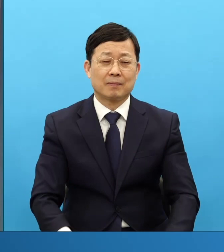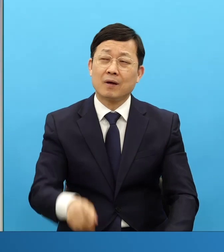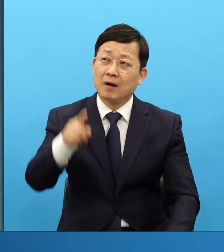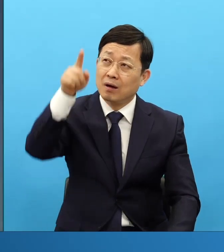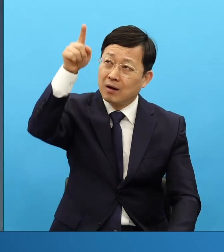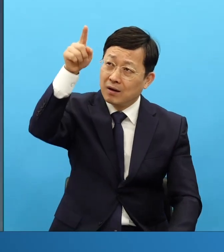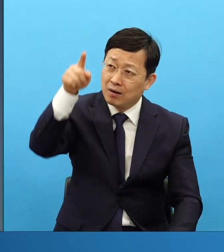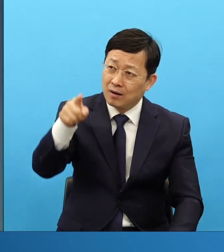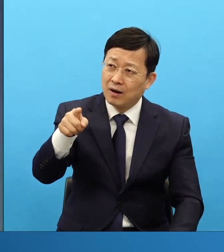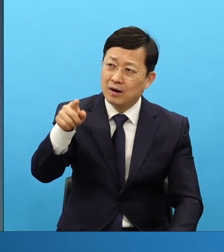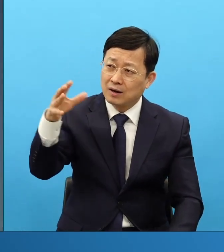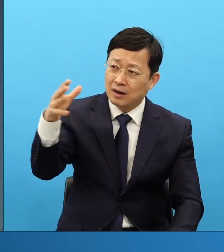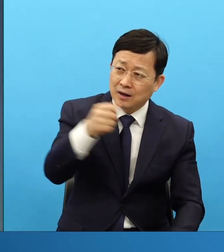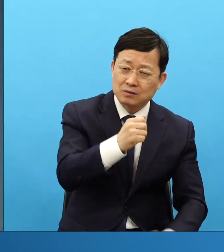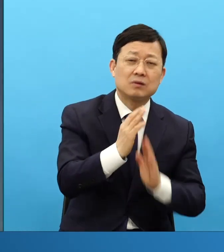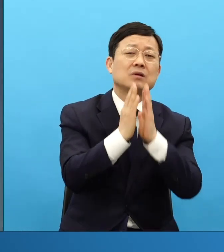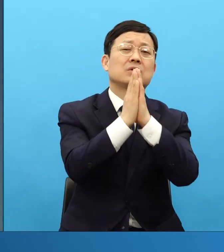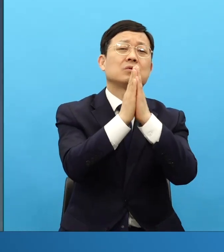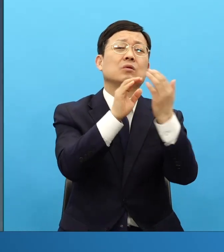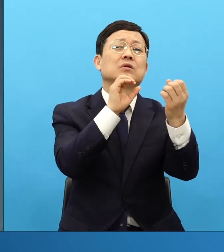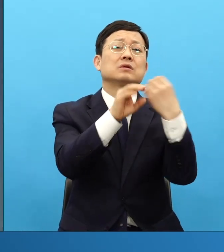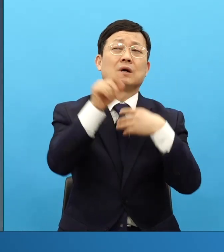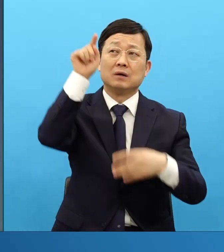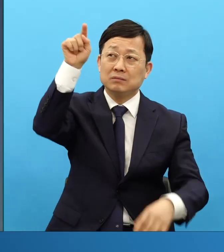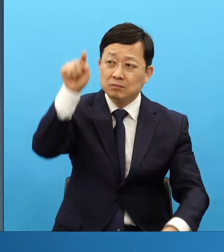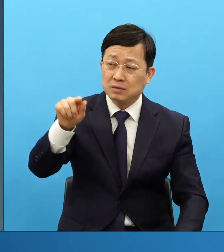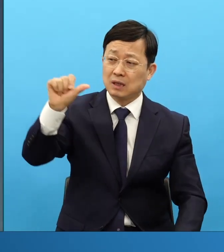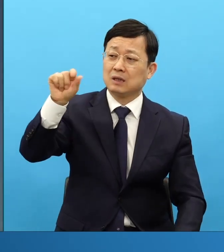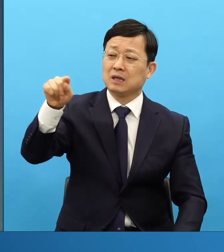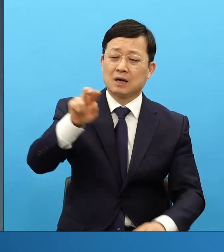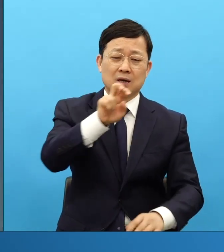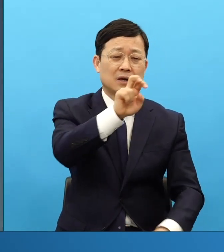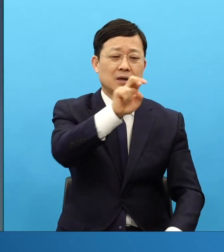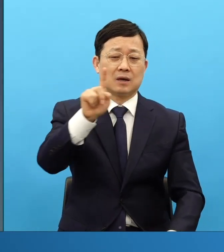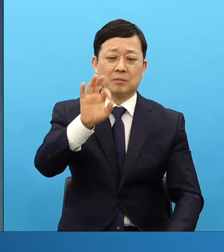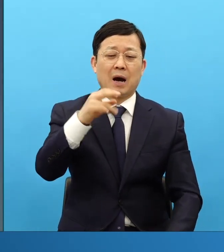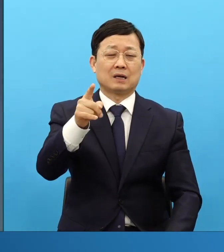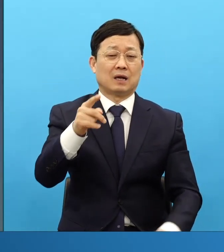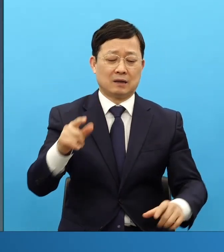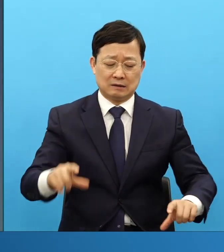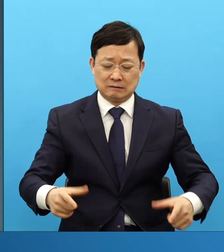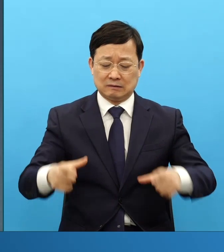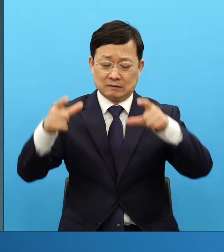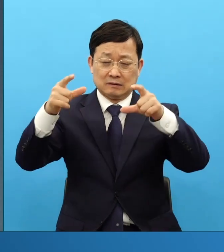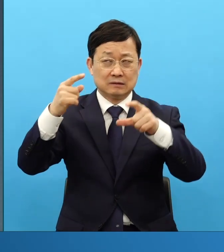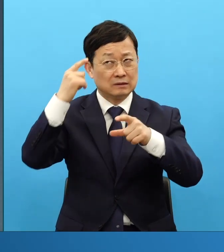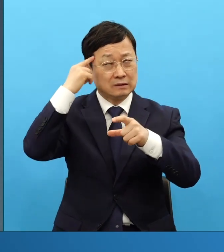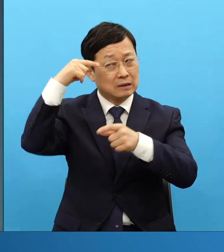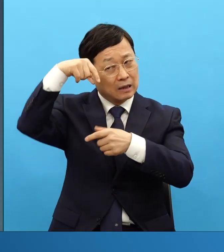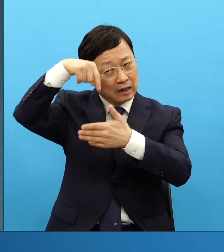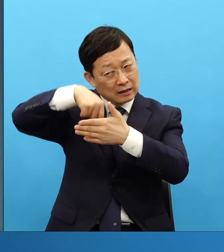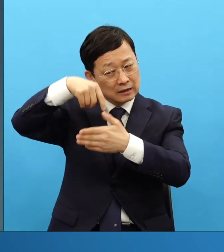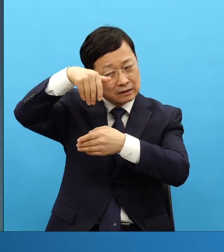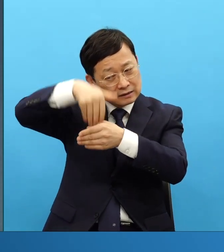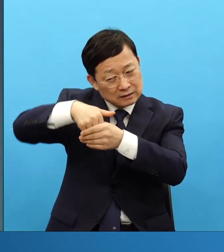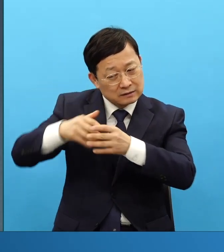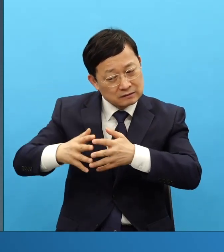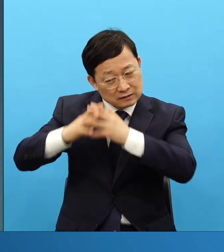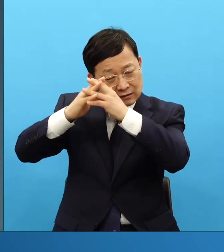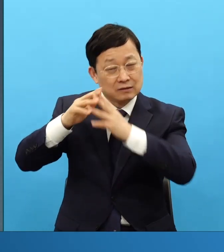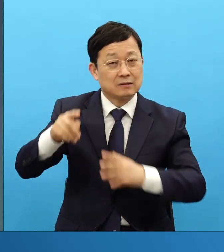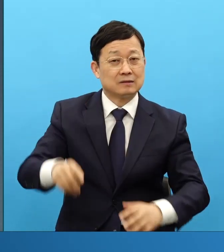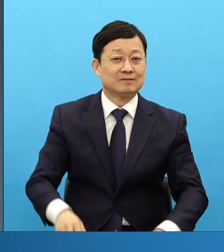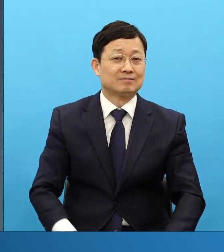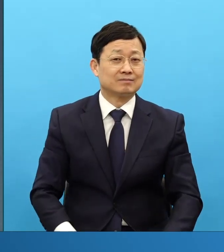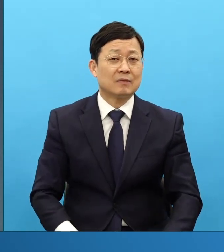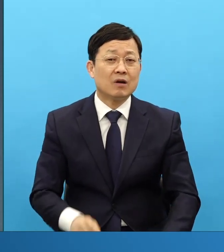이게 기도고요. 이게 응답, 이게 망대예요. And this is prayer, this is answer, this is the partisan. 그래서 여러분이 어떤 생각을 가지고